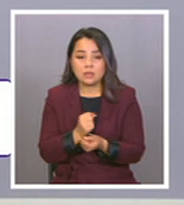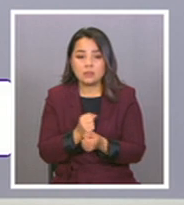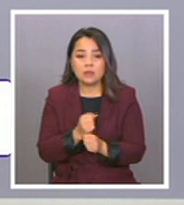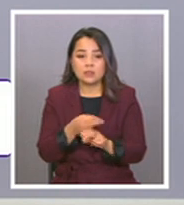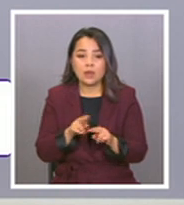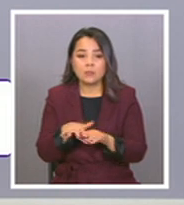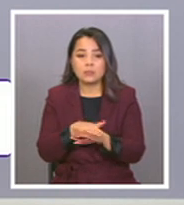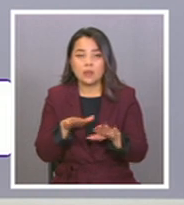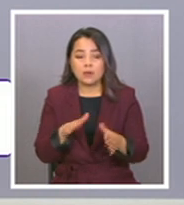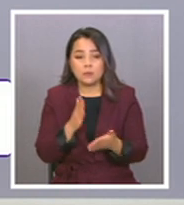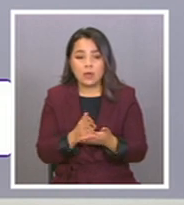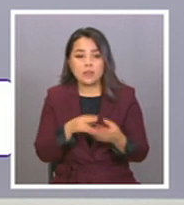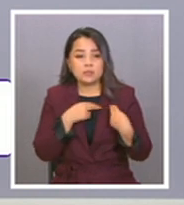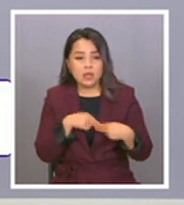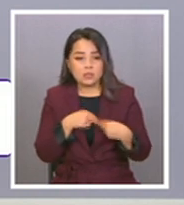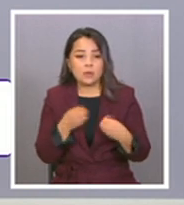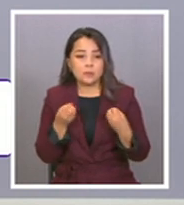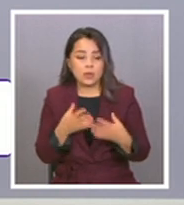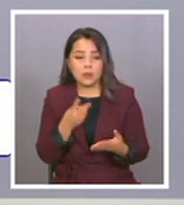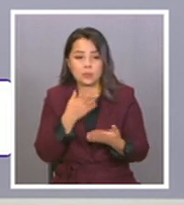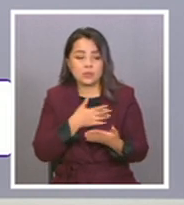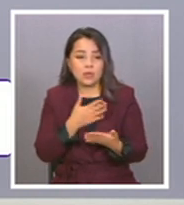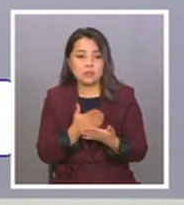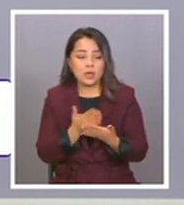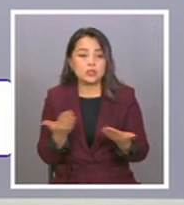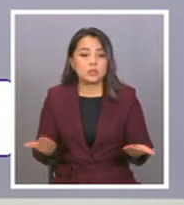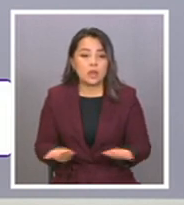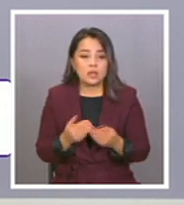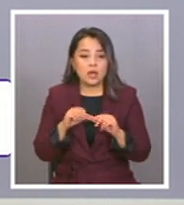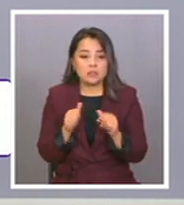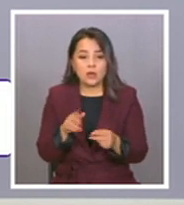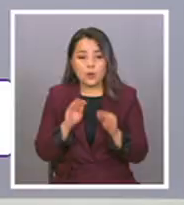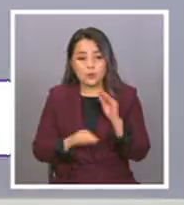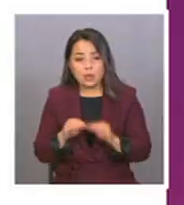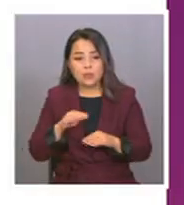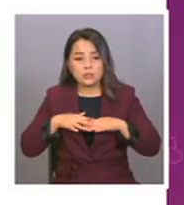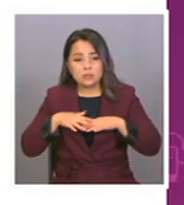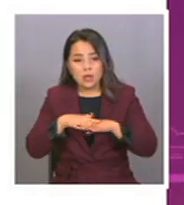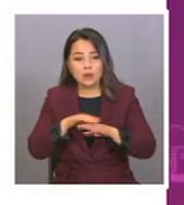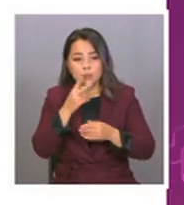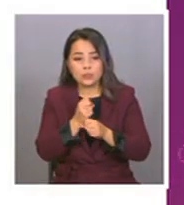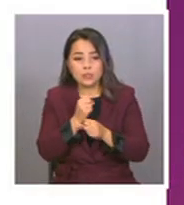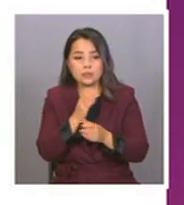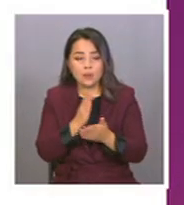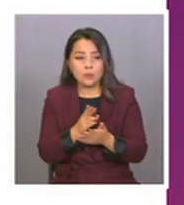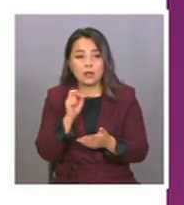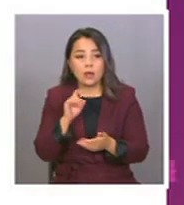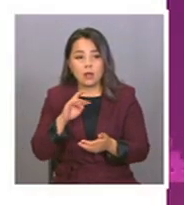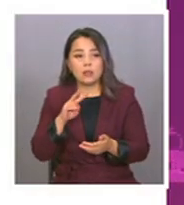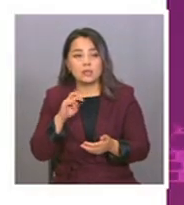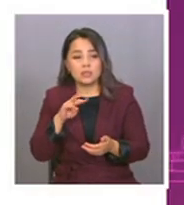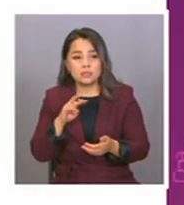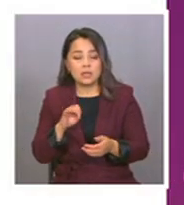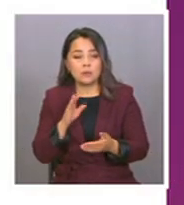еңбегінің нәтижесінде ол тірі ағзалардың жүйелеуін құрастырған болатын. Және де Карл Лени құрастырған